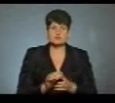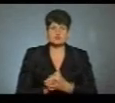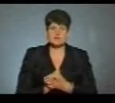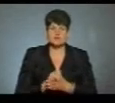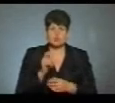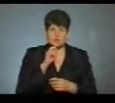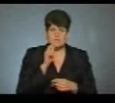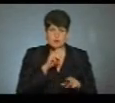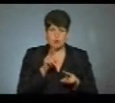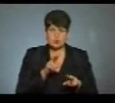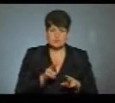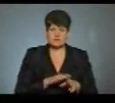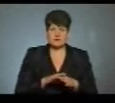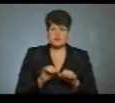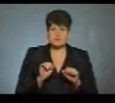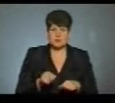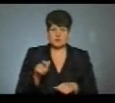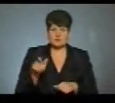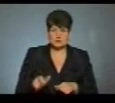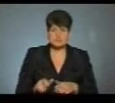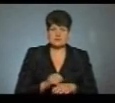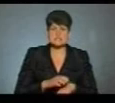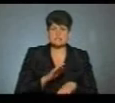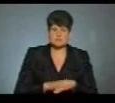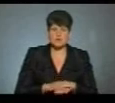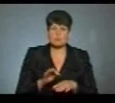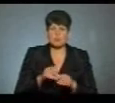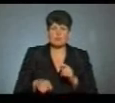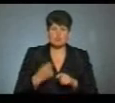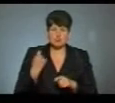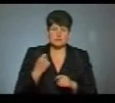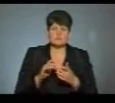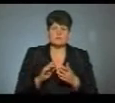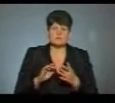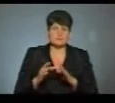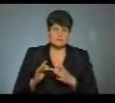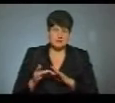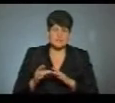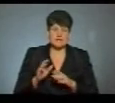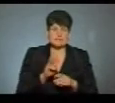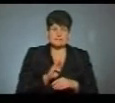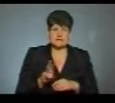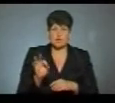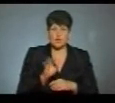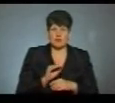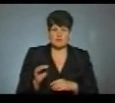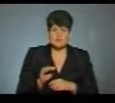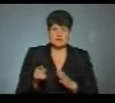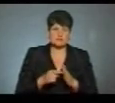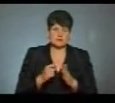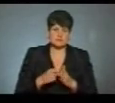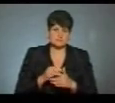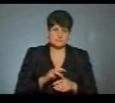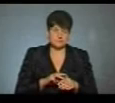українських моніторів дотримання прав людини фіксують повідомлення про порушення в соцмережах, на сайтах, на офіційних сторінках правоохоронних